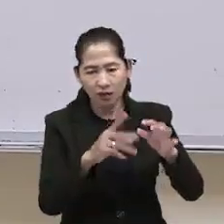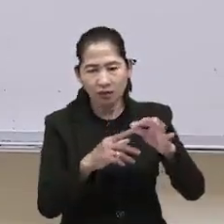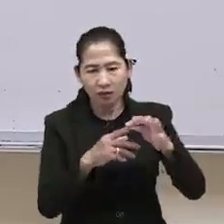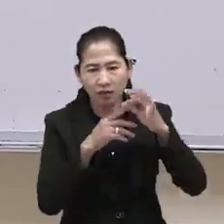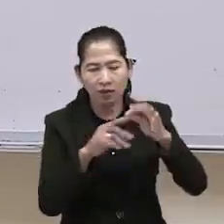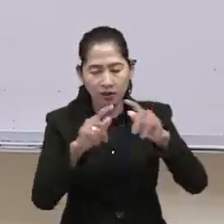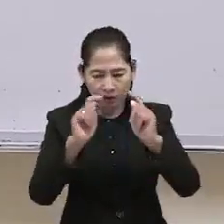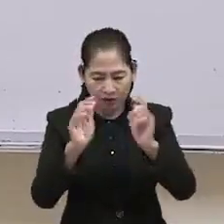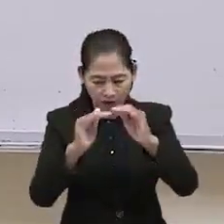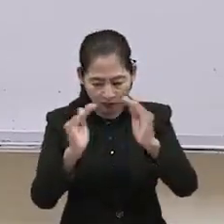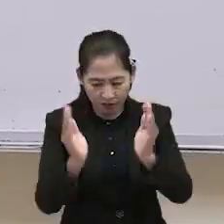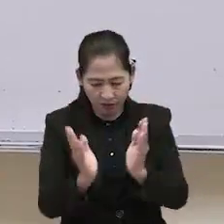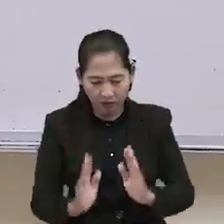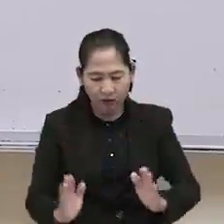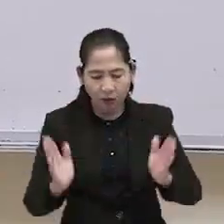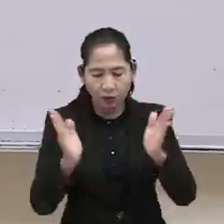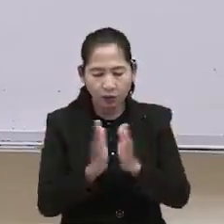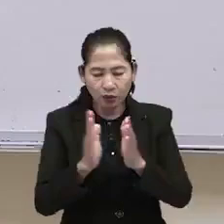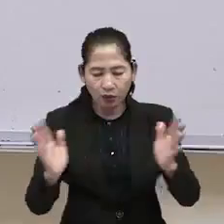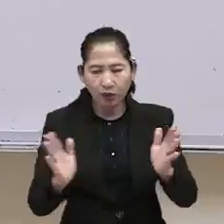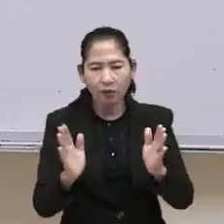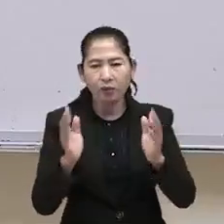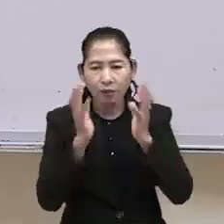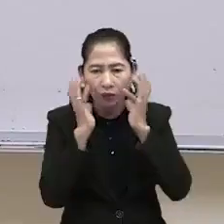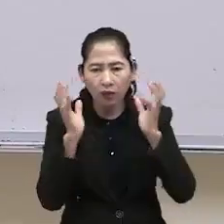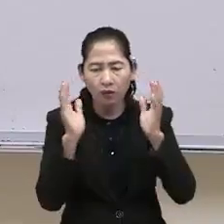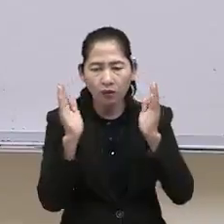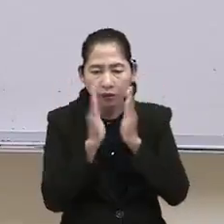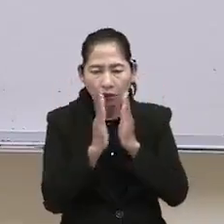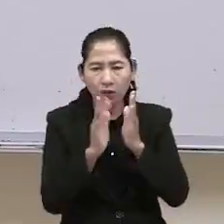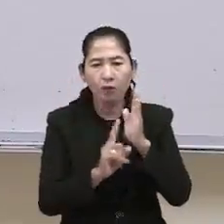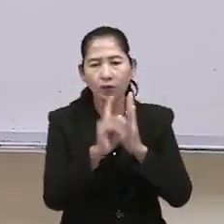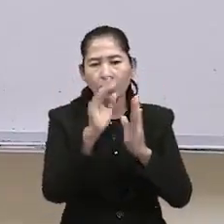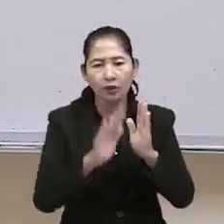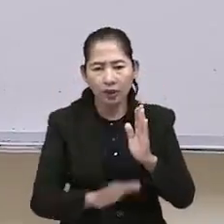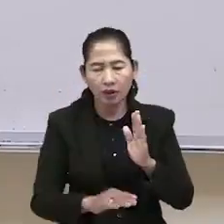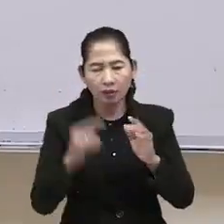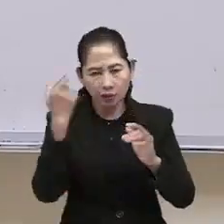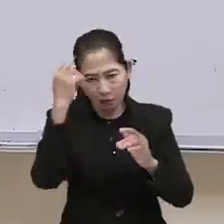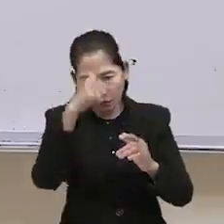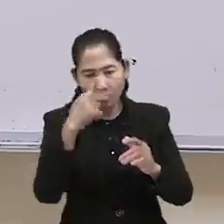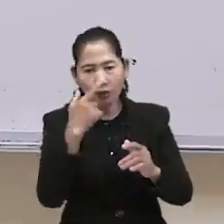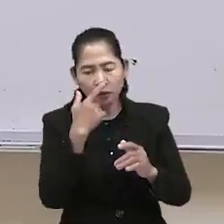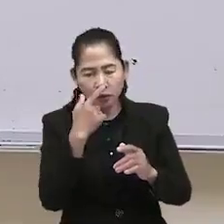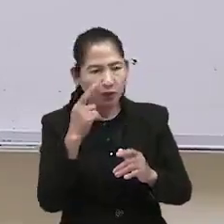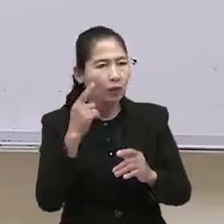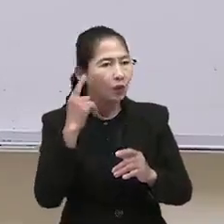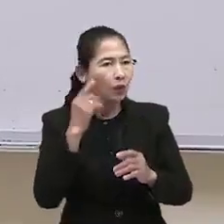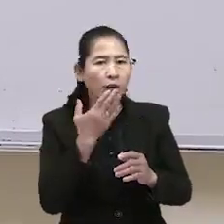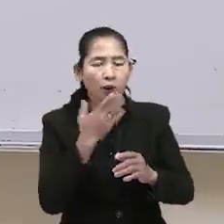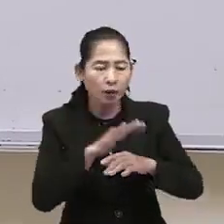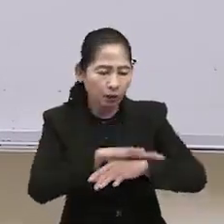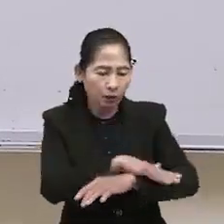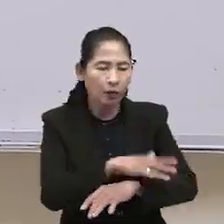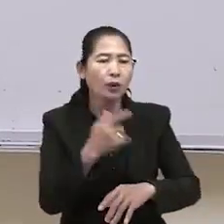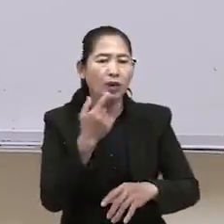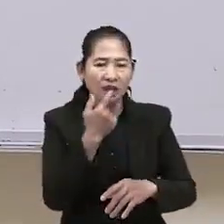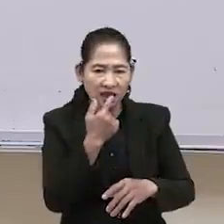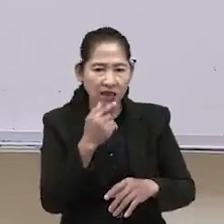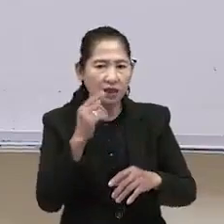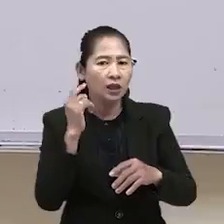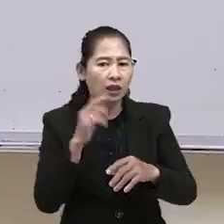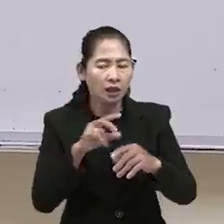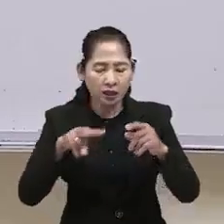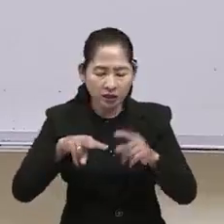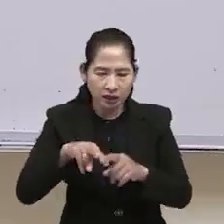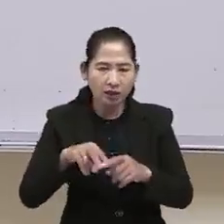ន្តានរៀងរើគឺមានមាតតូចឬធំធាត់ឬស្គមចាខ្ពស់ឬទាបមុខមាត់ច្រមុះរោមពណ៌ធ្មេញជើងកន្ទុយកញ្ច